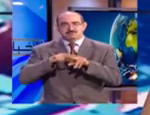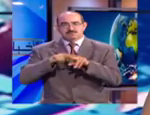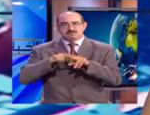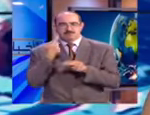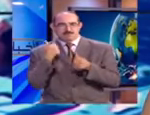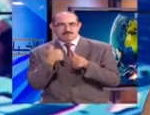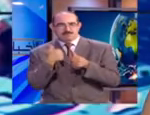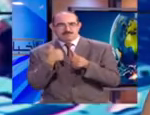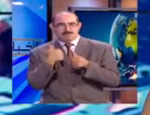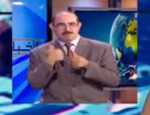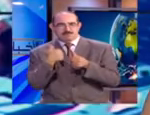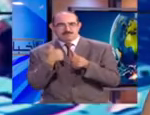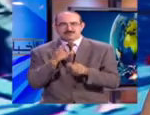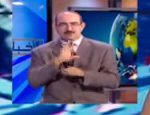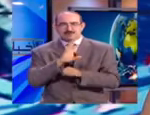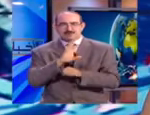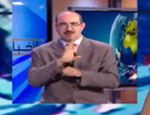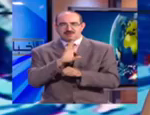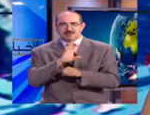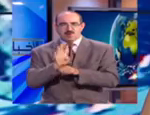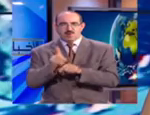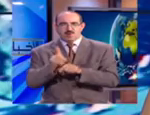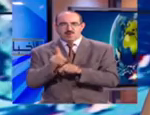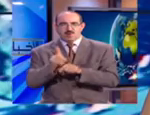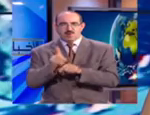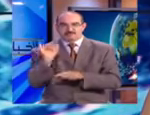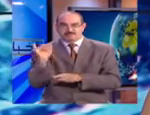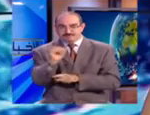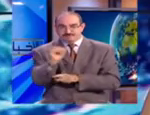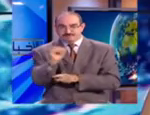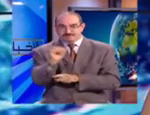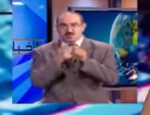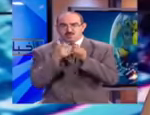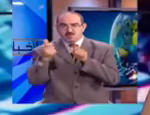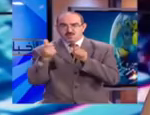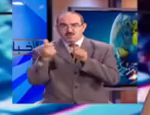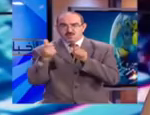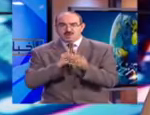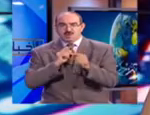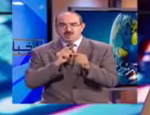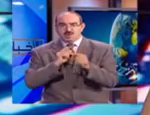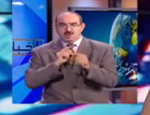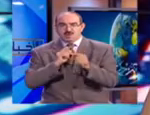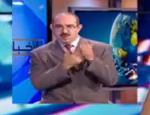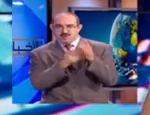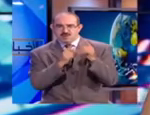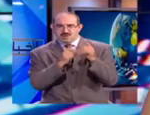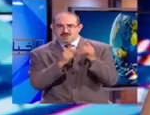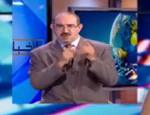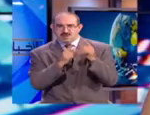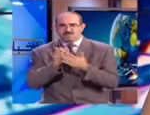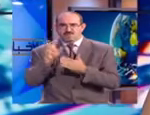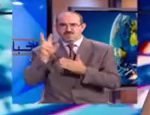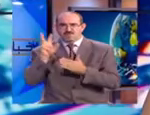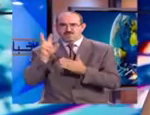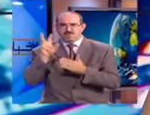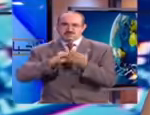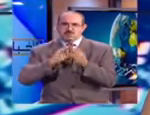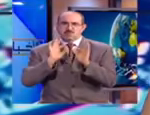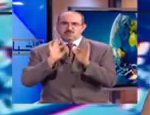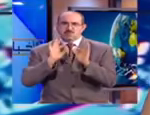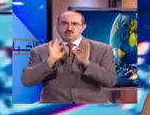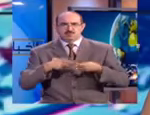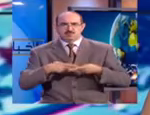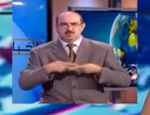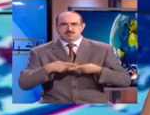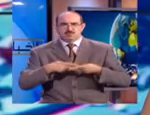الفيروس. هذا وتعلم الخطوط الجوية الجزائرية أن البرنامج المفصل للرحلات المبرمجة سيتم